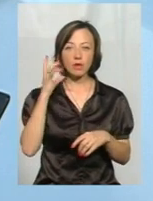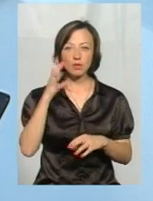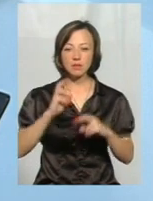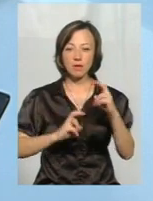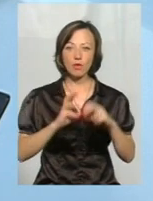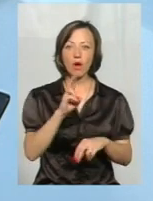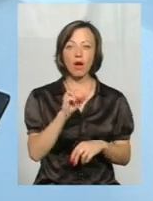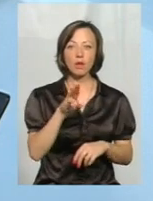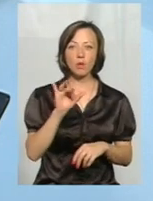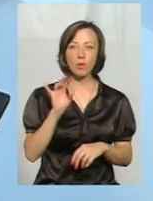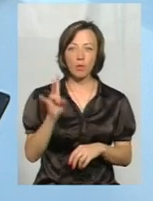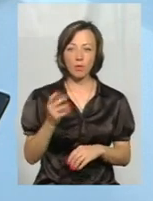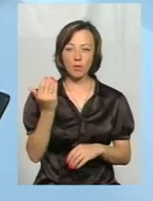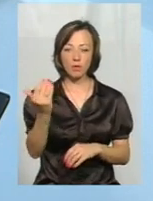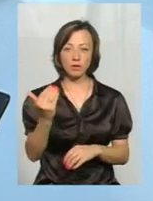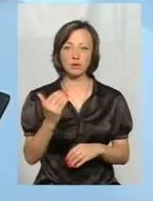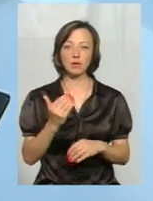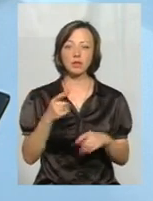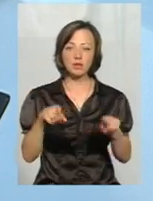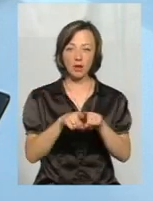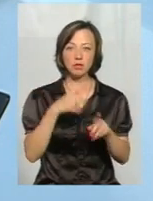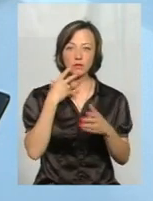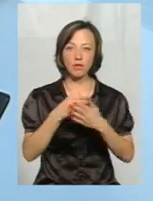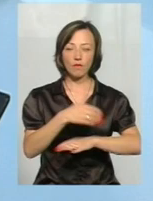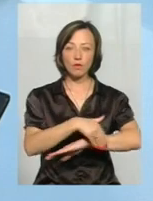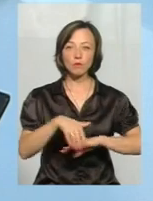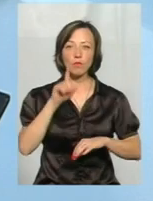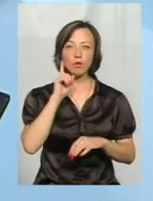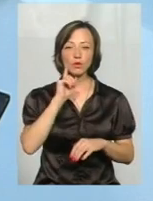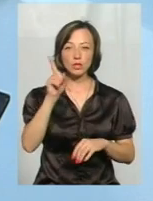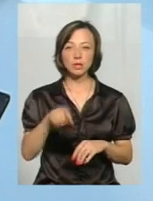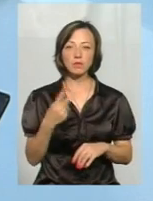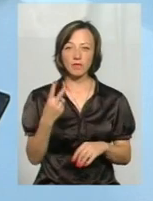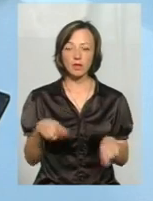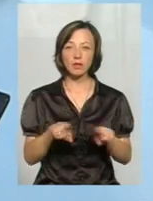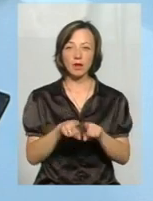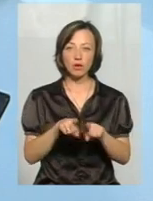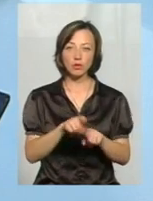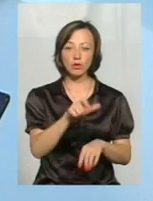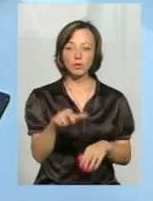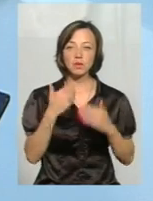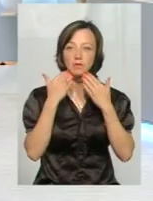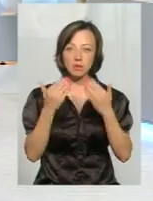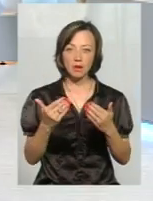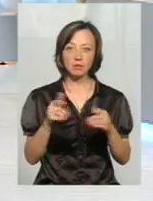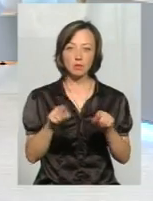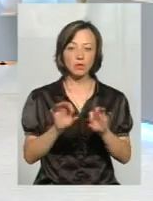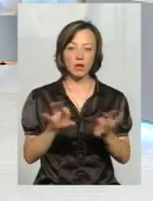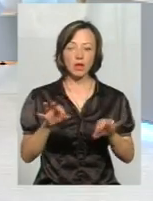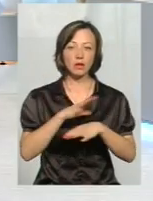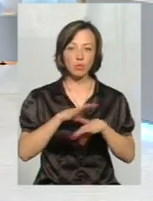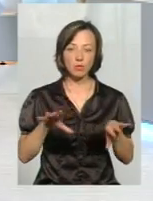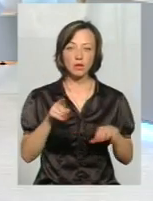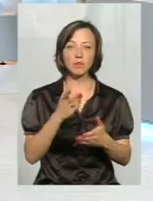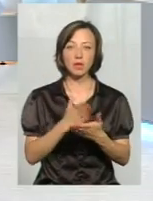мережі, які в Південно-Західному мікрорайоні, там також є вулиця Молодіжна, /2, там також мешканці звертаються, в сюжеті про це не було. Там